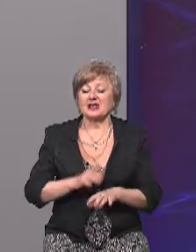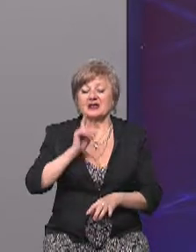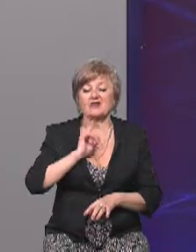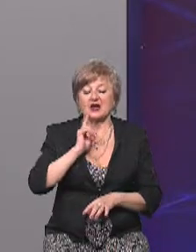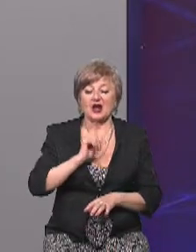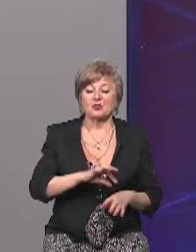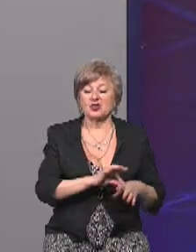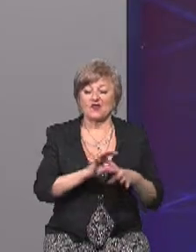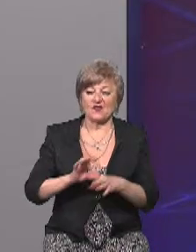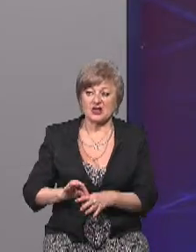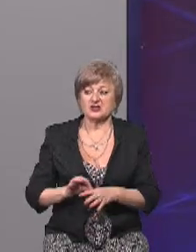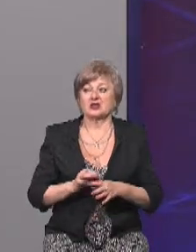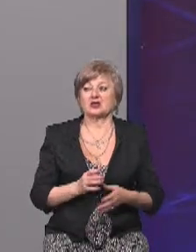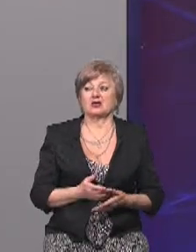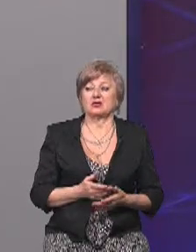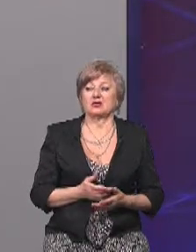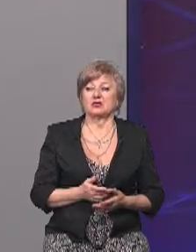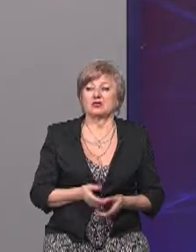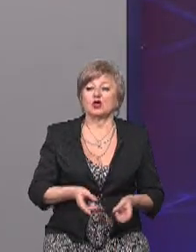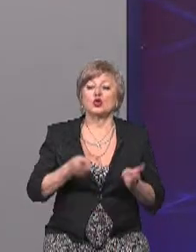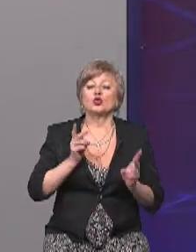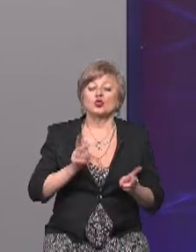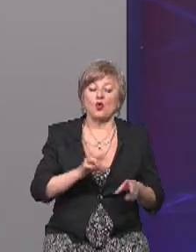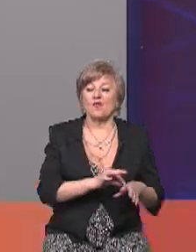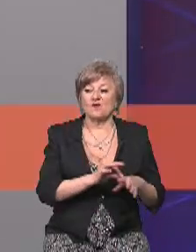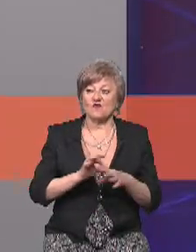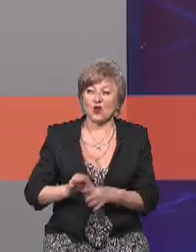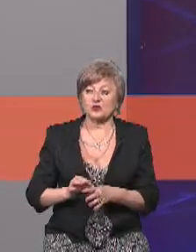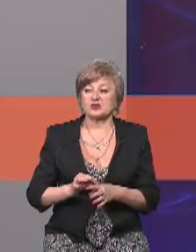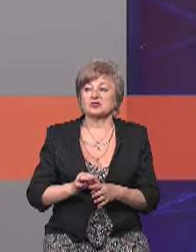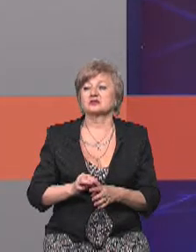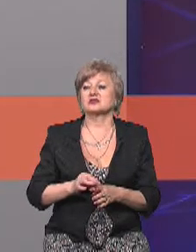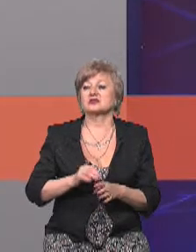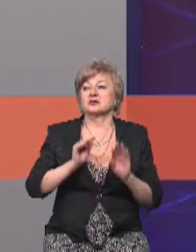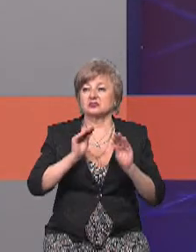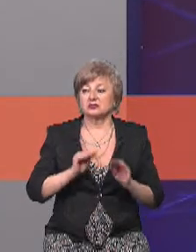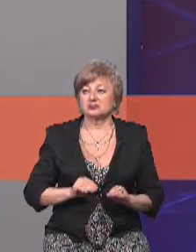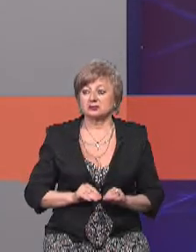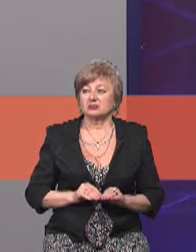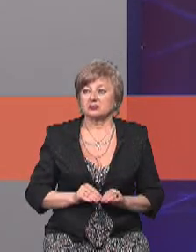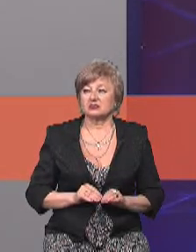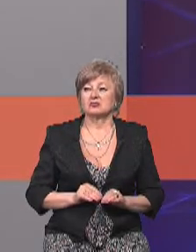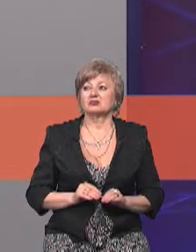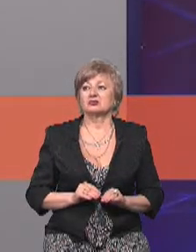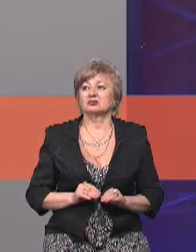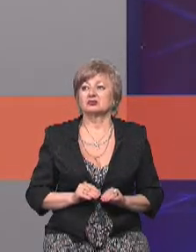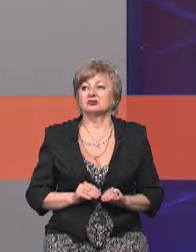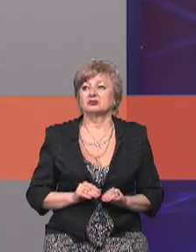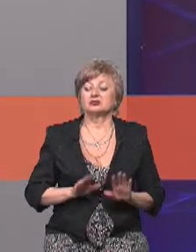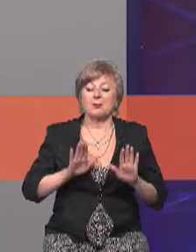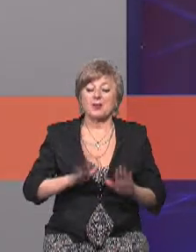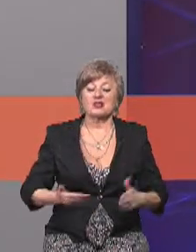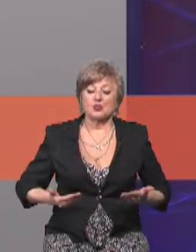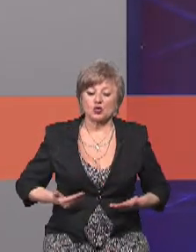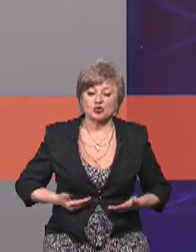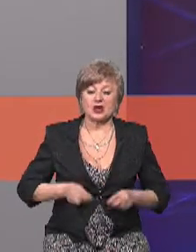ввезення, і хто ввозить, указується його паспорт, місце